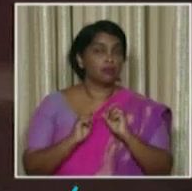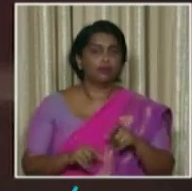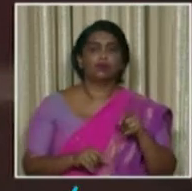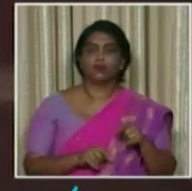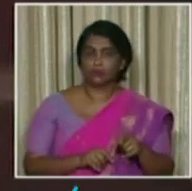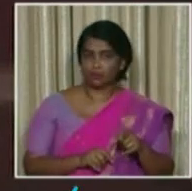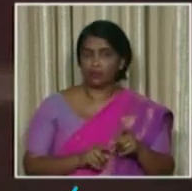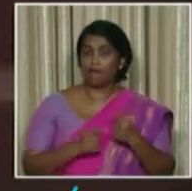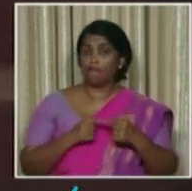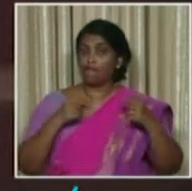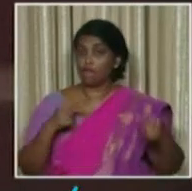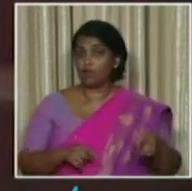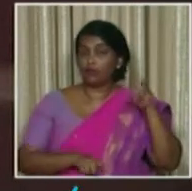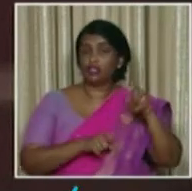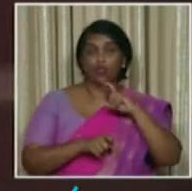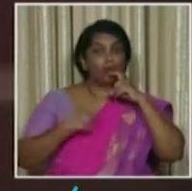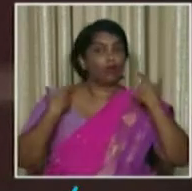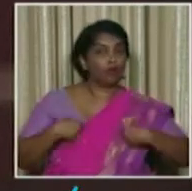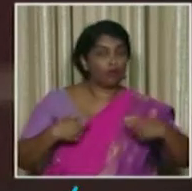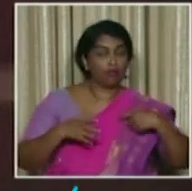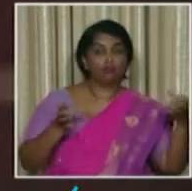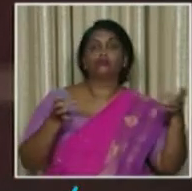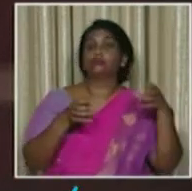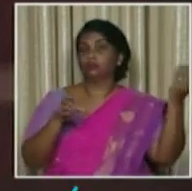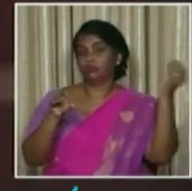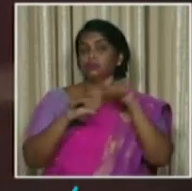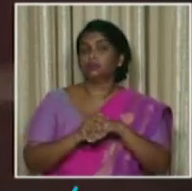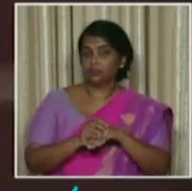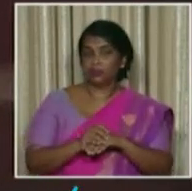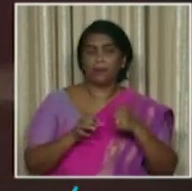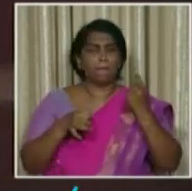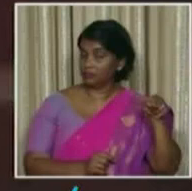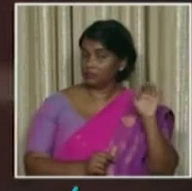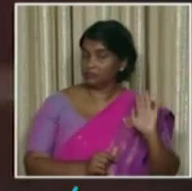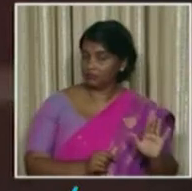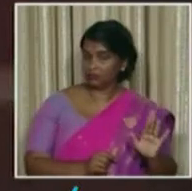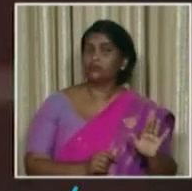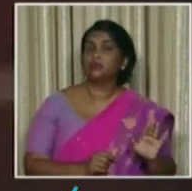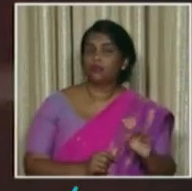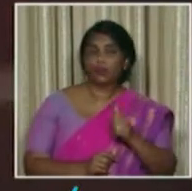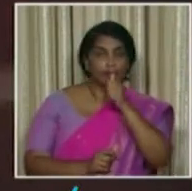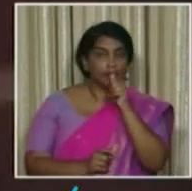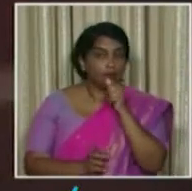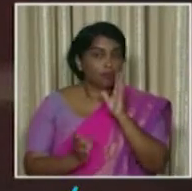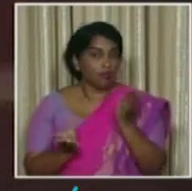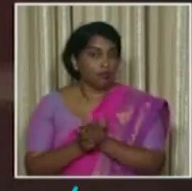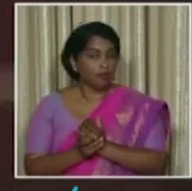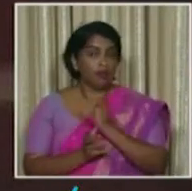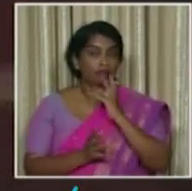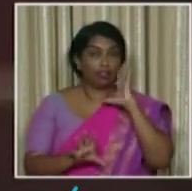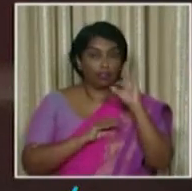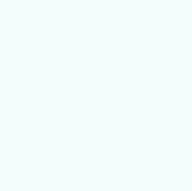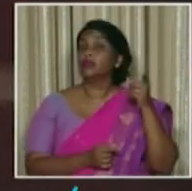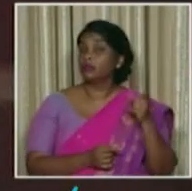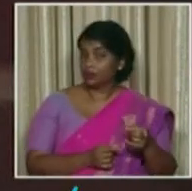ආකාරයට විරුද්ධ පාර්ශවයේ නීතිඥවරුන් මේ කමිටුව ඇතුළට ගෙනල්ලා තියාගෙන හරස් ප්‍රශ්න අසමින් සාහසිකව තියාගත යුතු කරුණු පිළිබඳව